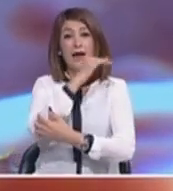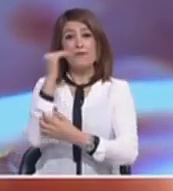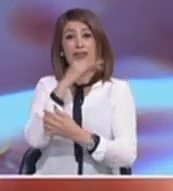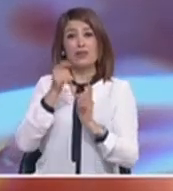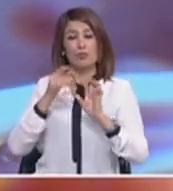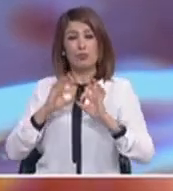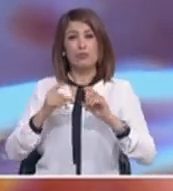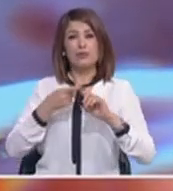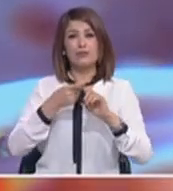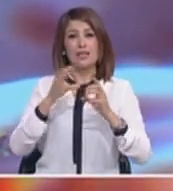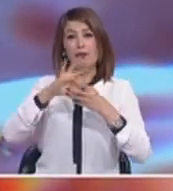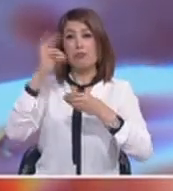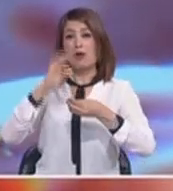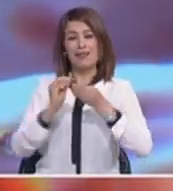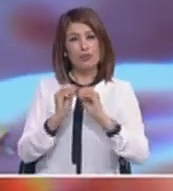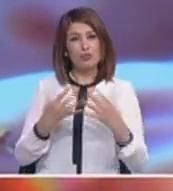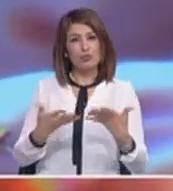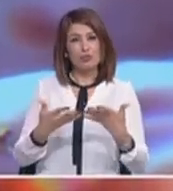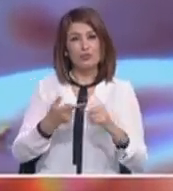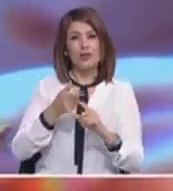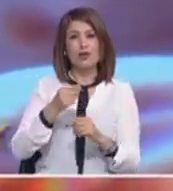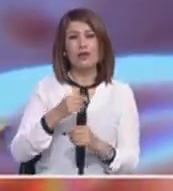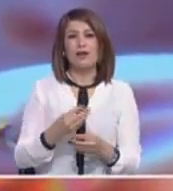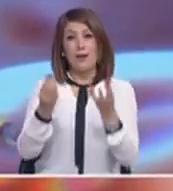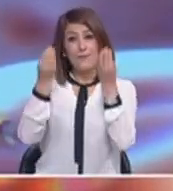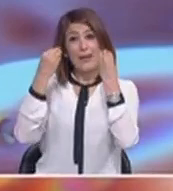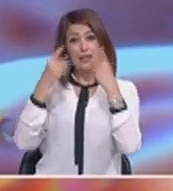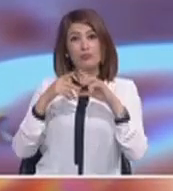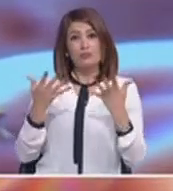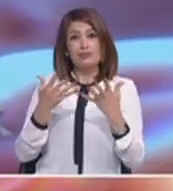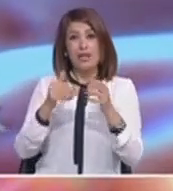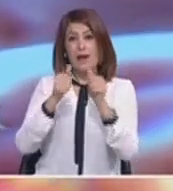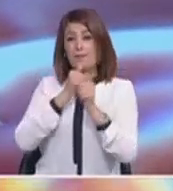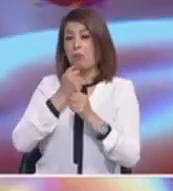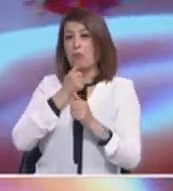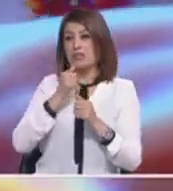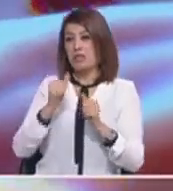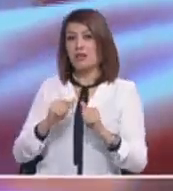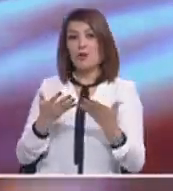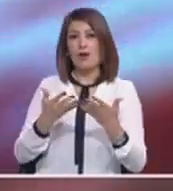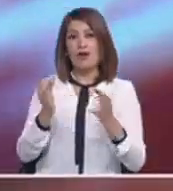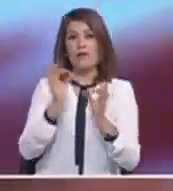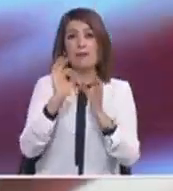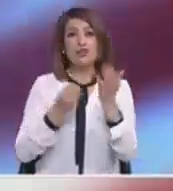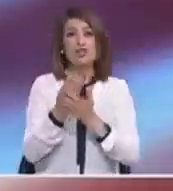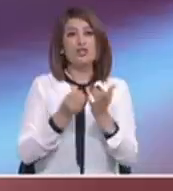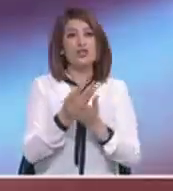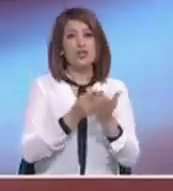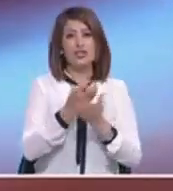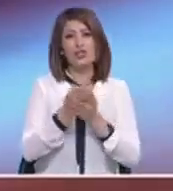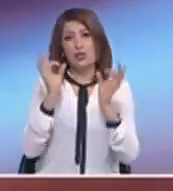المشكله ان شاء الله تحل المشكله وما بيها احنا ما عندنا حتى حاجه الى حد الان والى حد الان